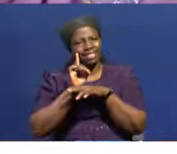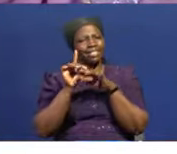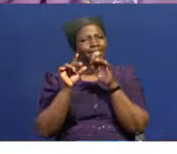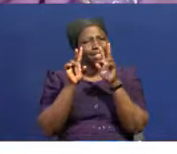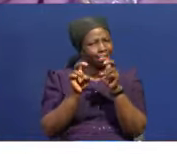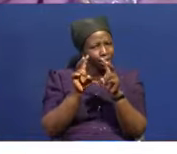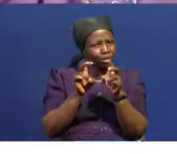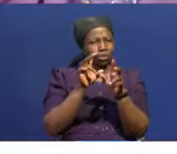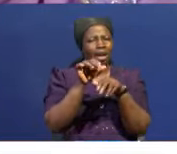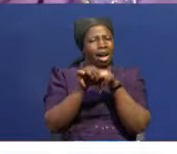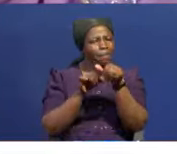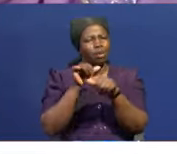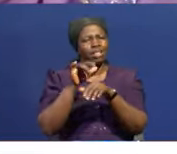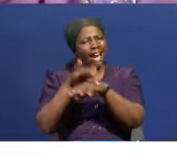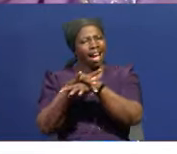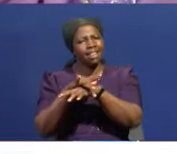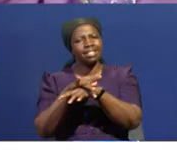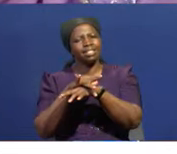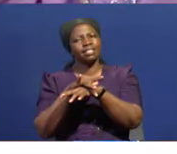motherhood and marriage.